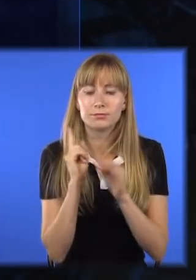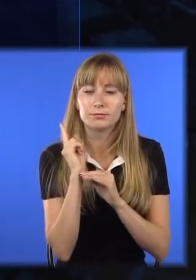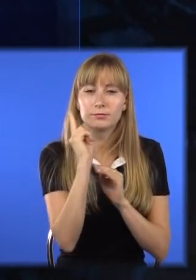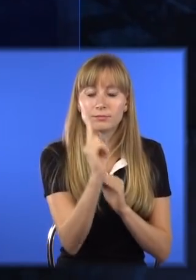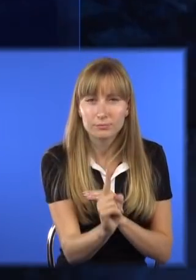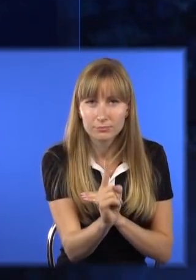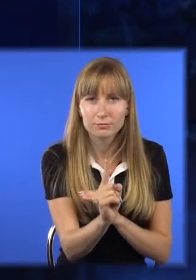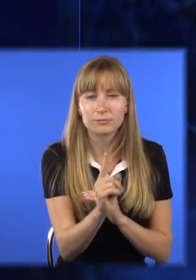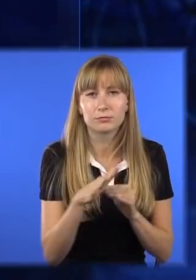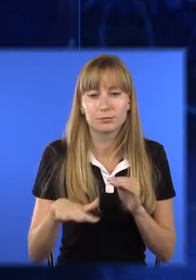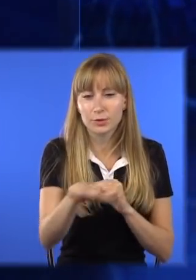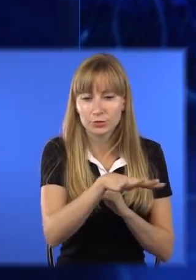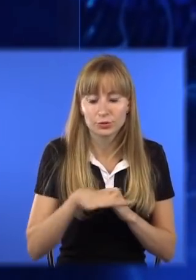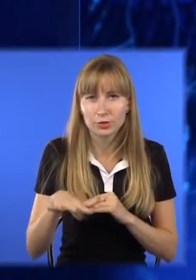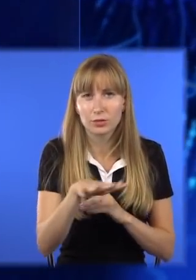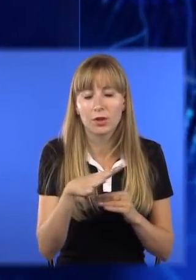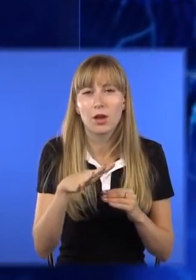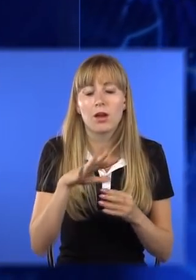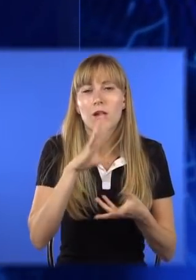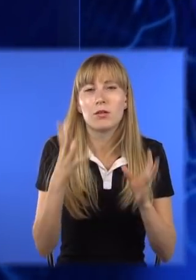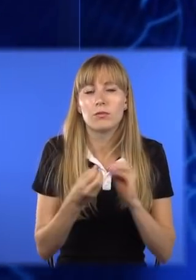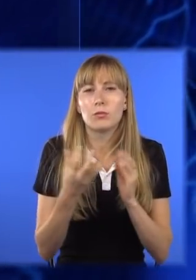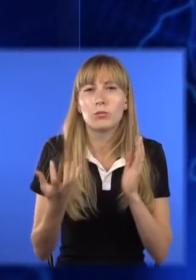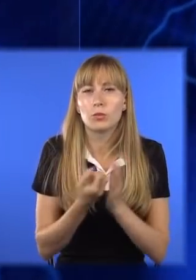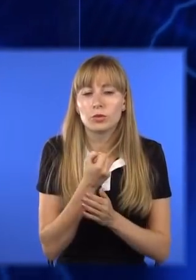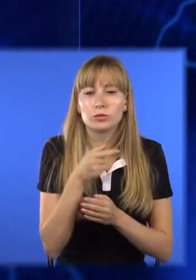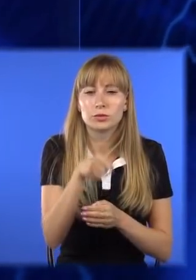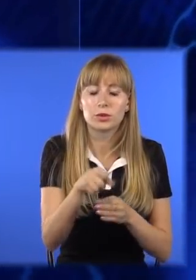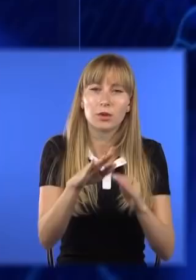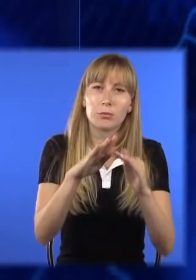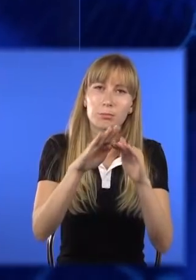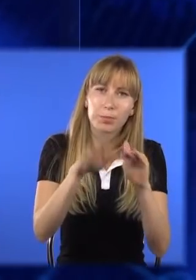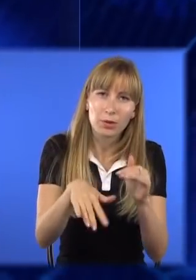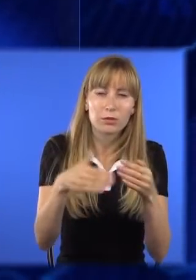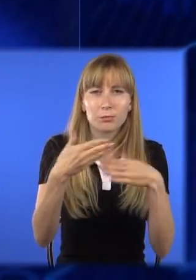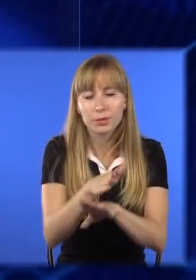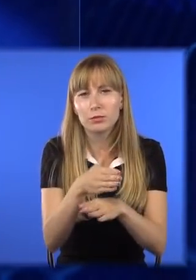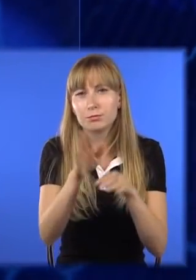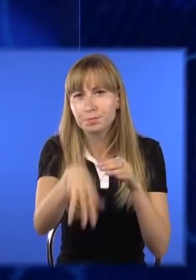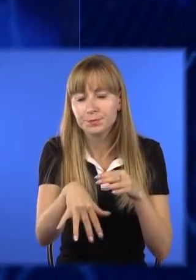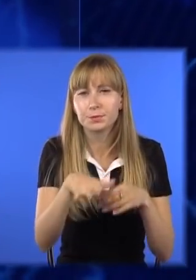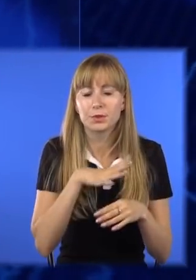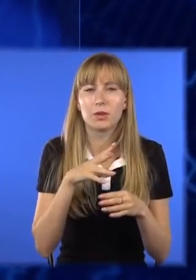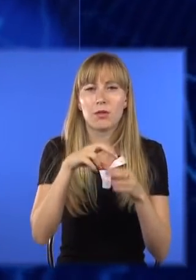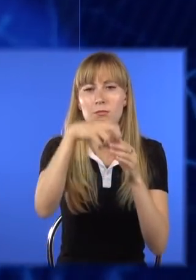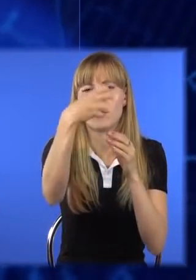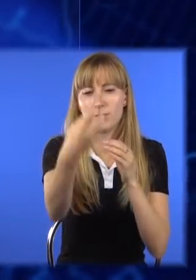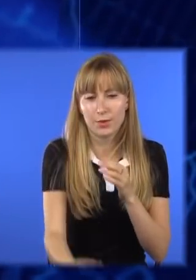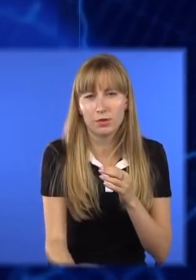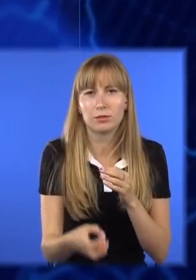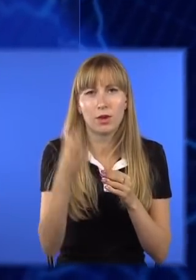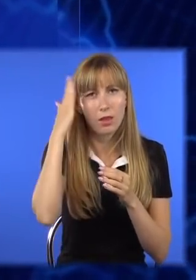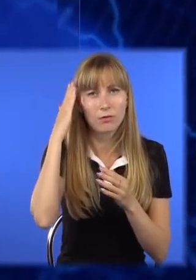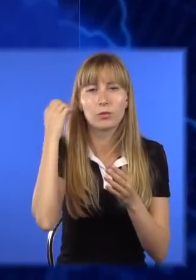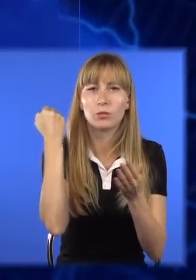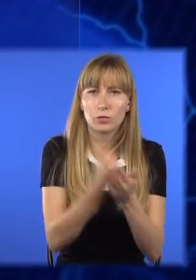в результате то ли обрушения, то ли крушения этой площадки он упал, ударился головой. Вызвали скорую, отвезли 7-ю горбольницу, но, к